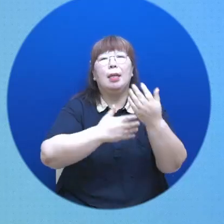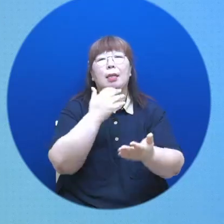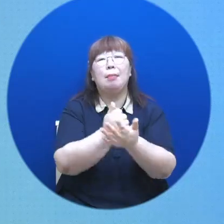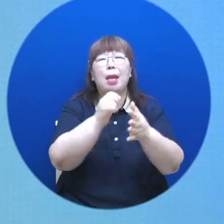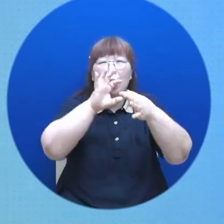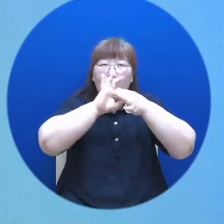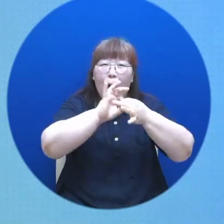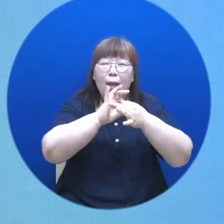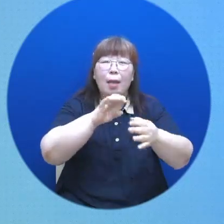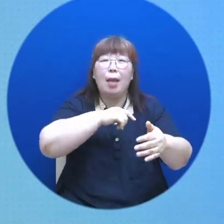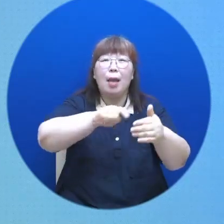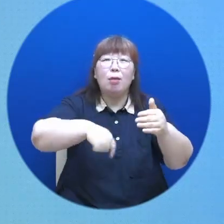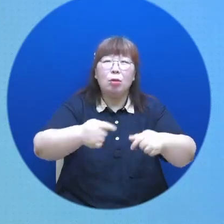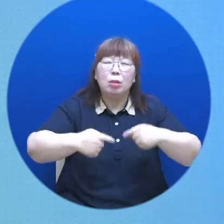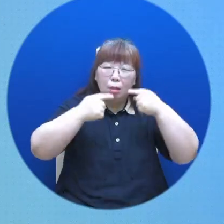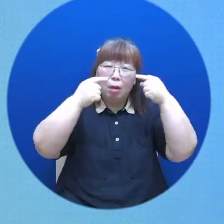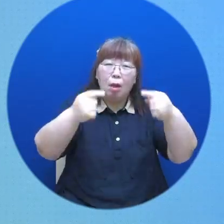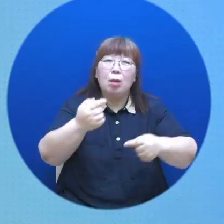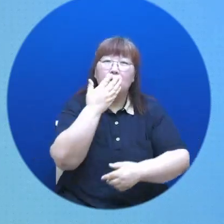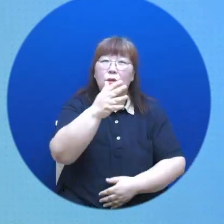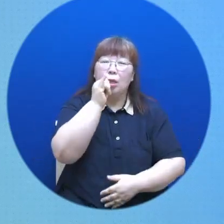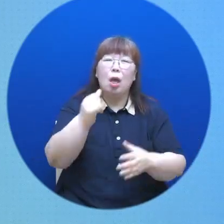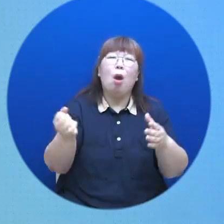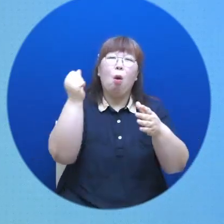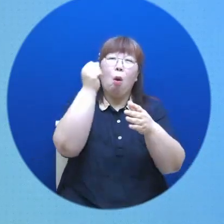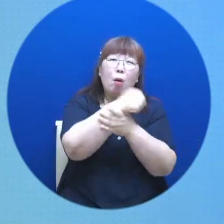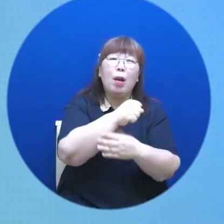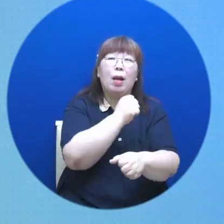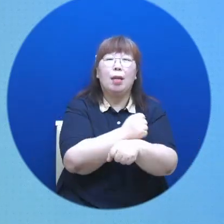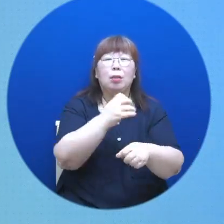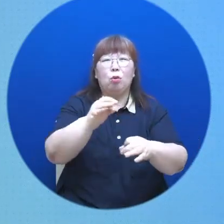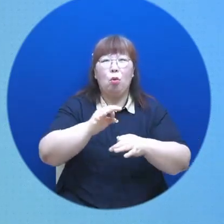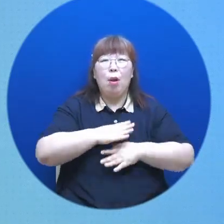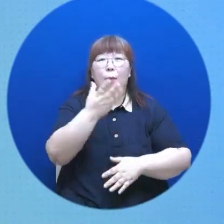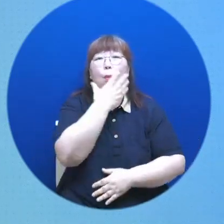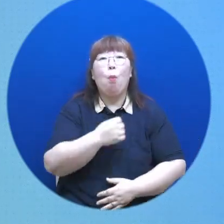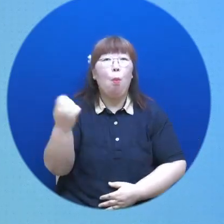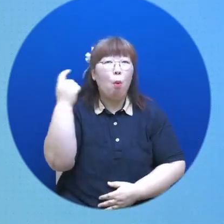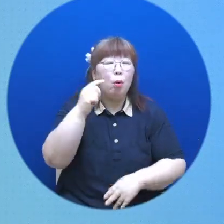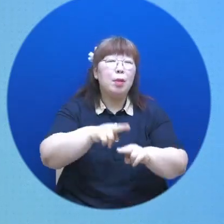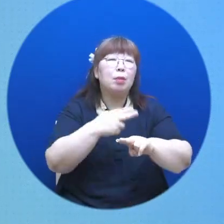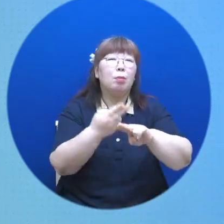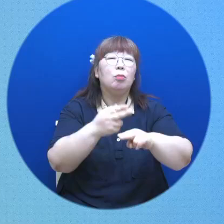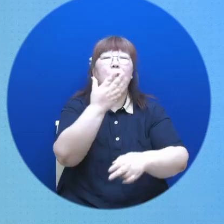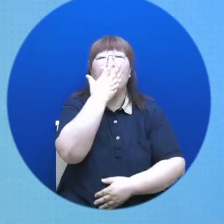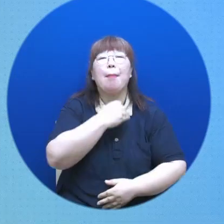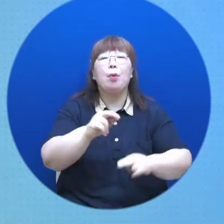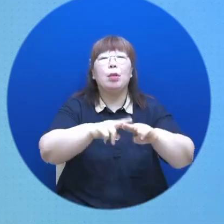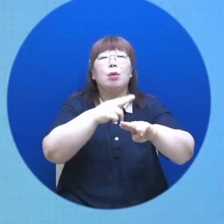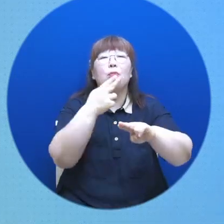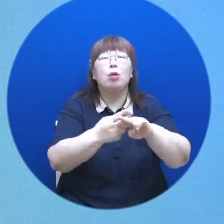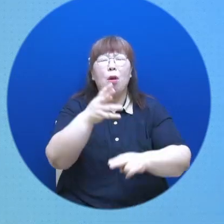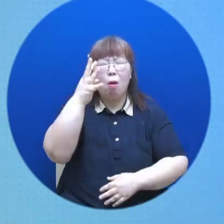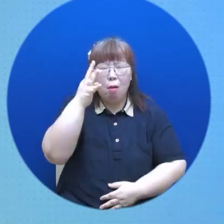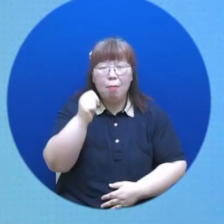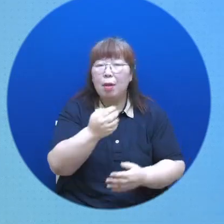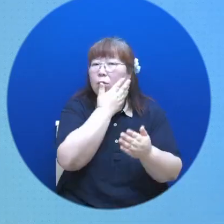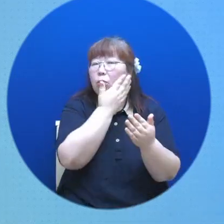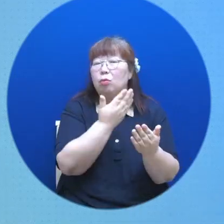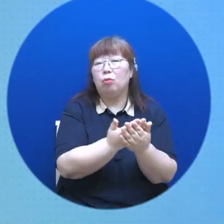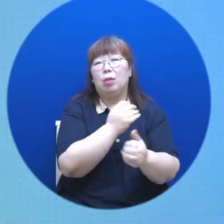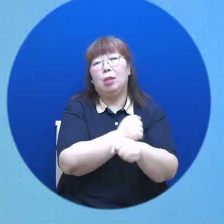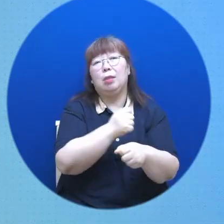관계 안으로 들어갈 수 있도록 허락하신 놀라운 복음의 선물, 행복의 선물이 얼마나